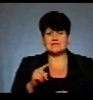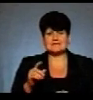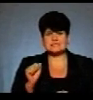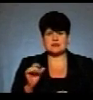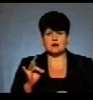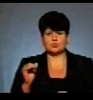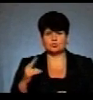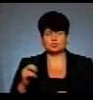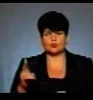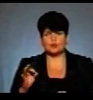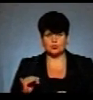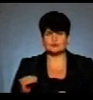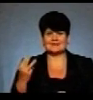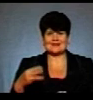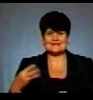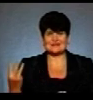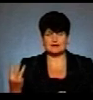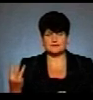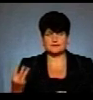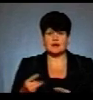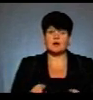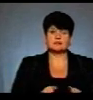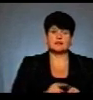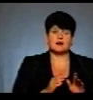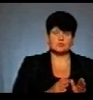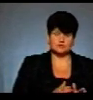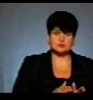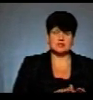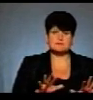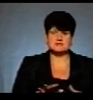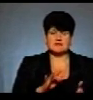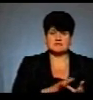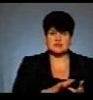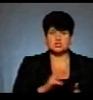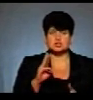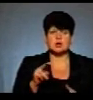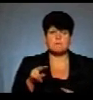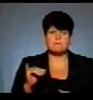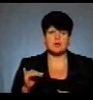Заруткою, 33, а також на місцевий центр, на шпитальні.